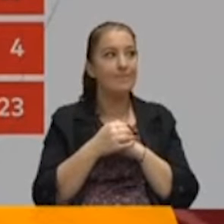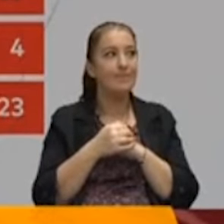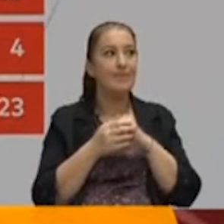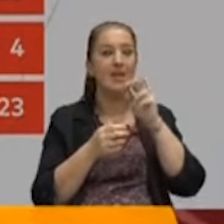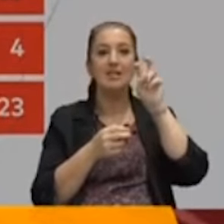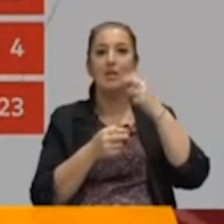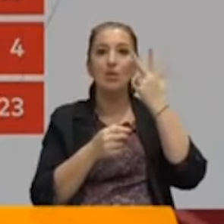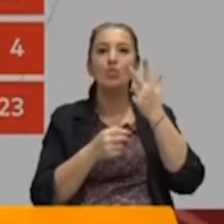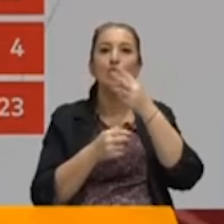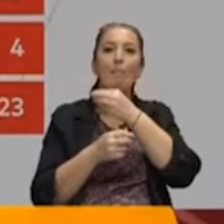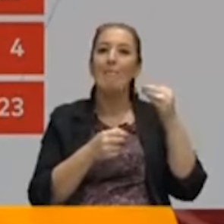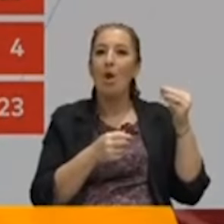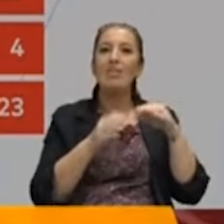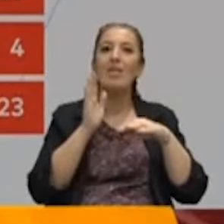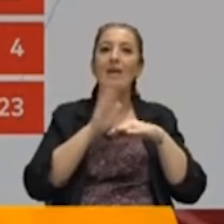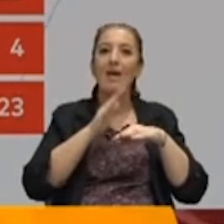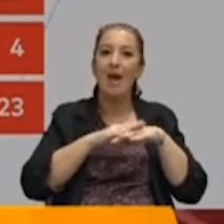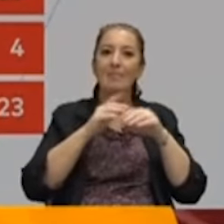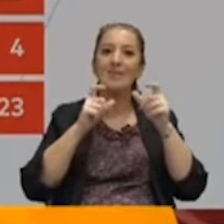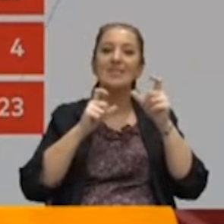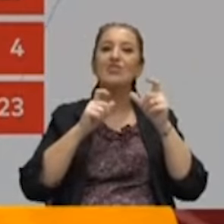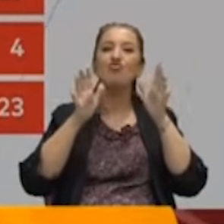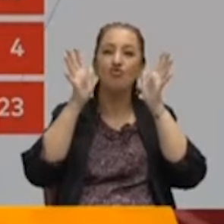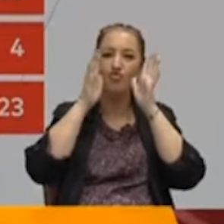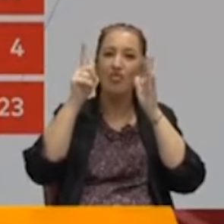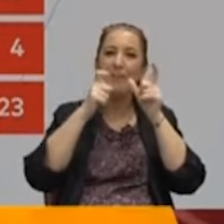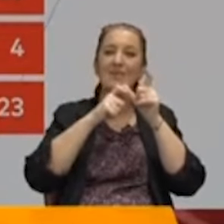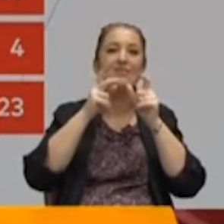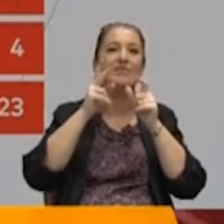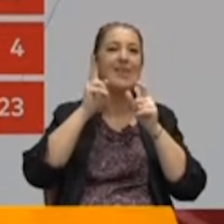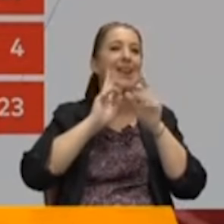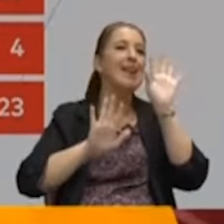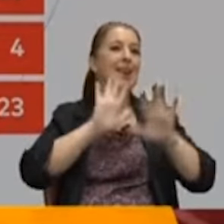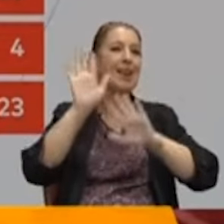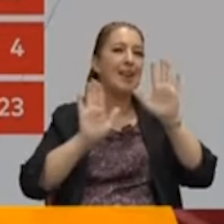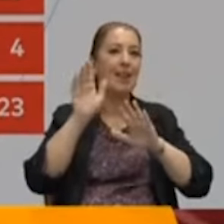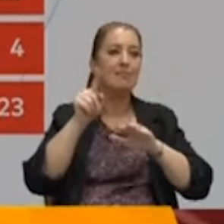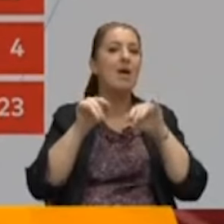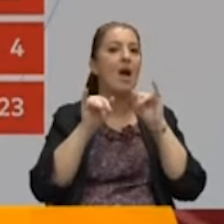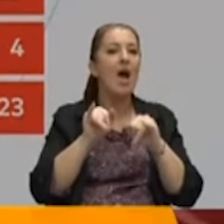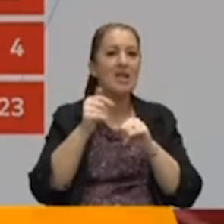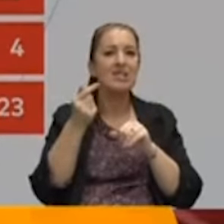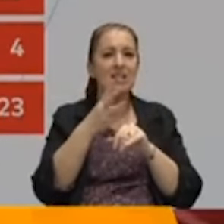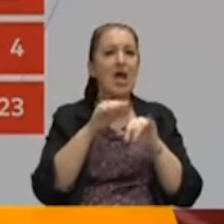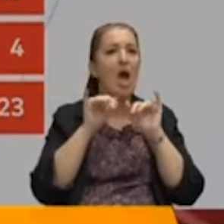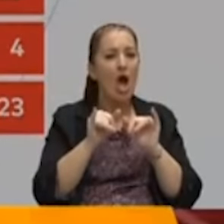83 milyon liraya yaptığımız Selahattin camilerinin temizliğini aynı sayıda,